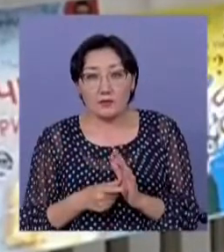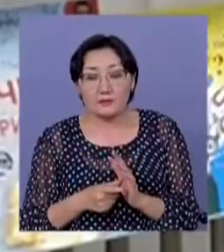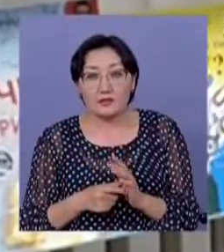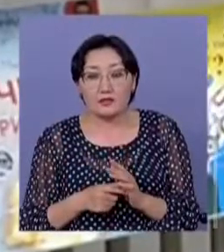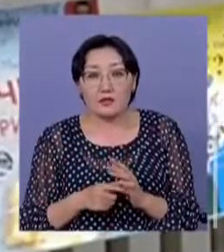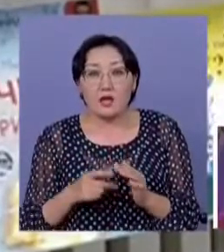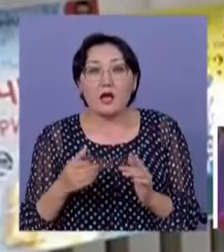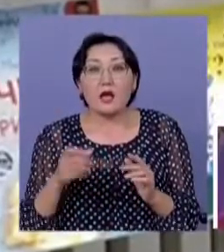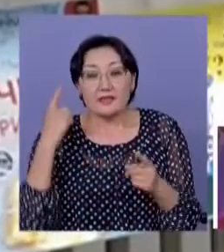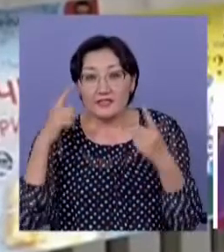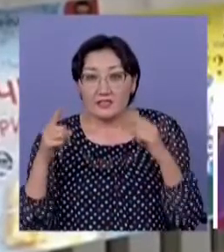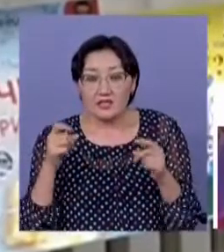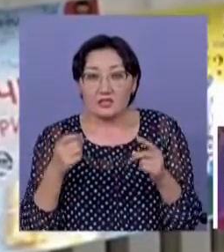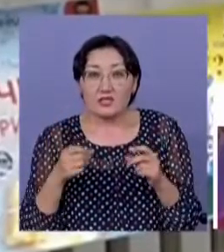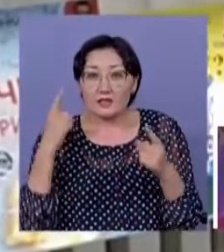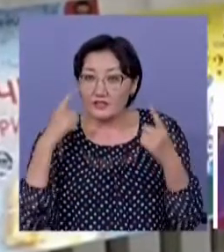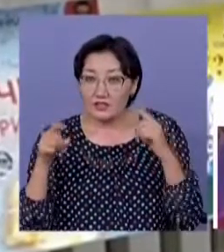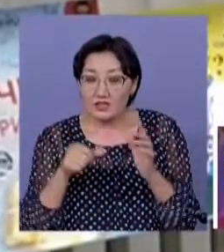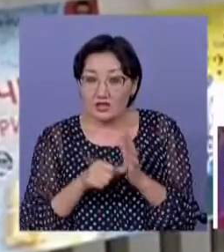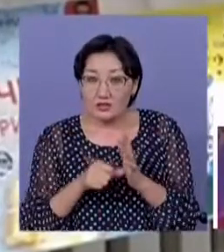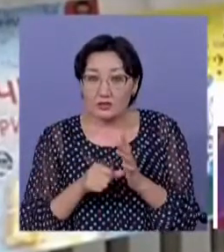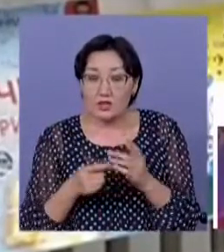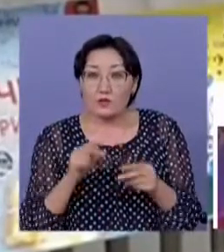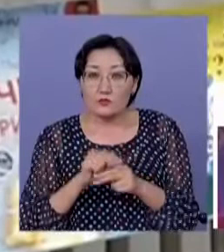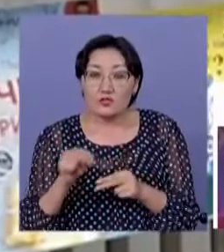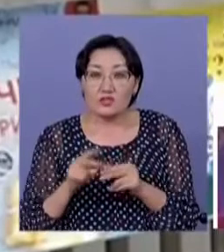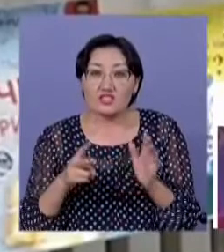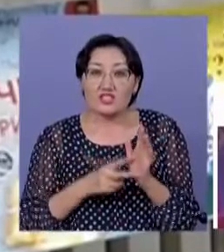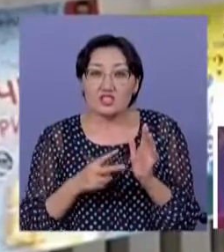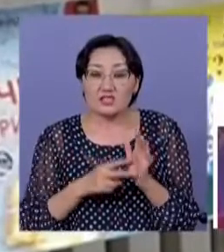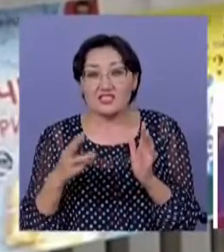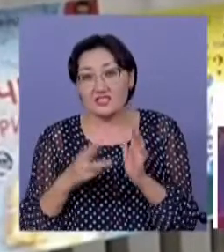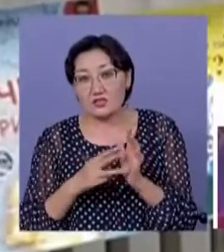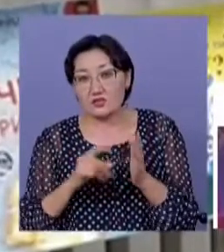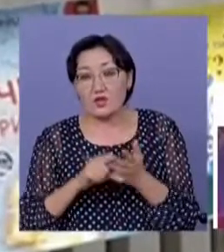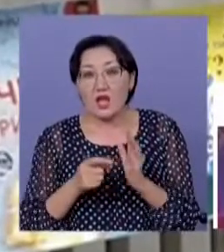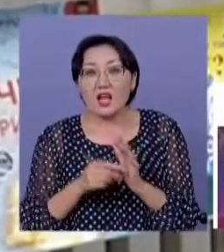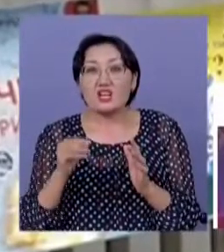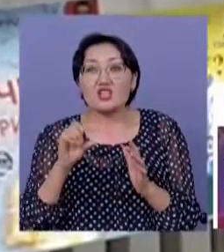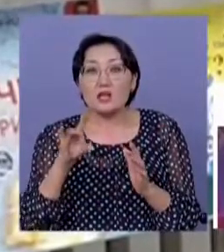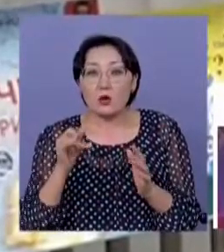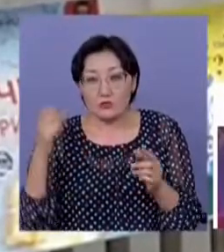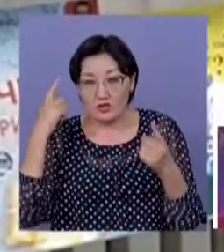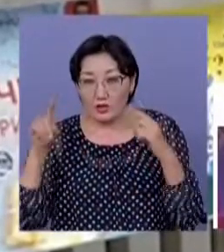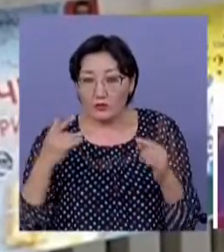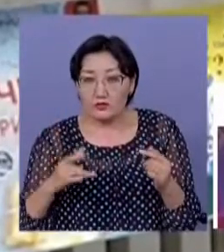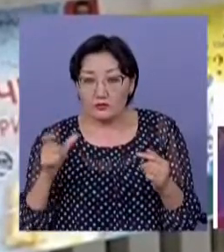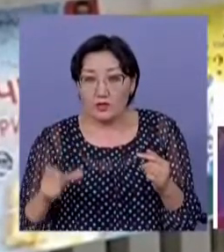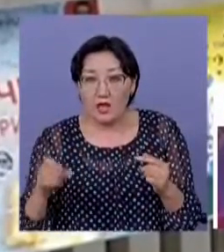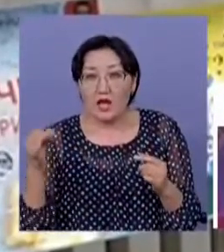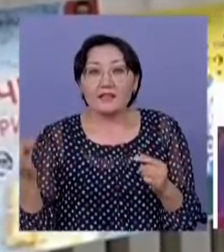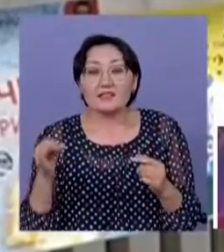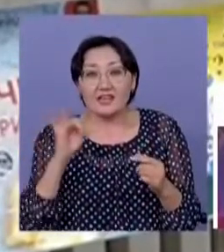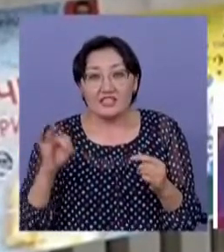аңыздар, 6-шы сыныпта ертегілер аңыздарды оқытып келіп, 7-ші, 8-ші класта жыраулар менен тарихи жыр